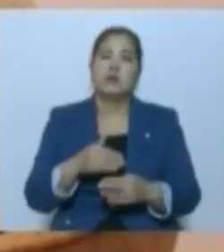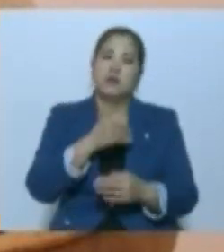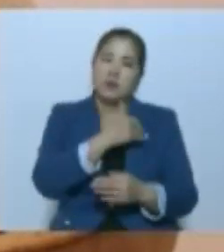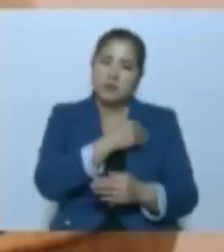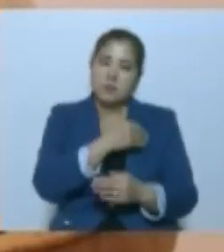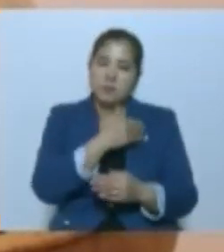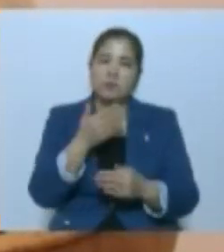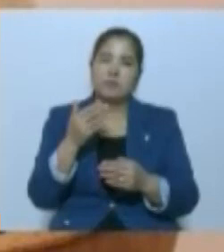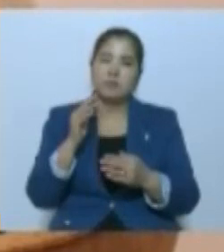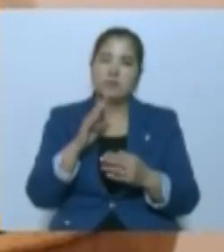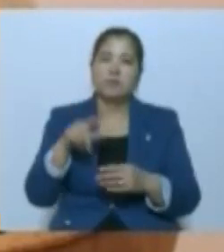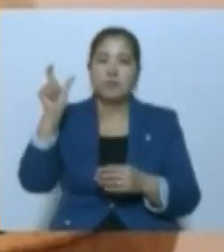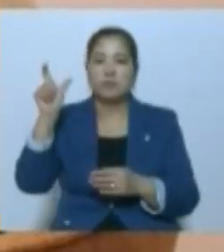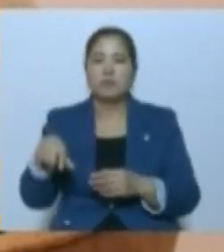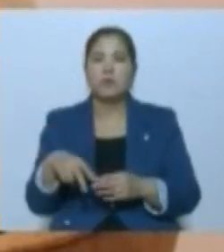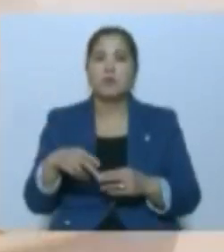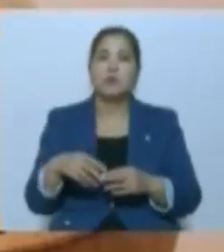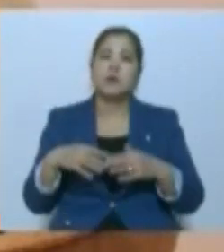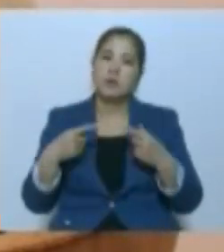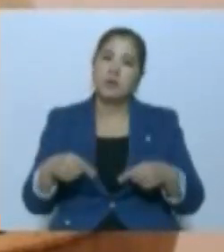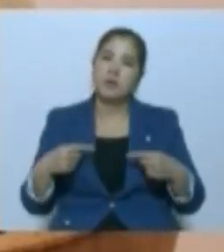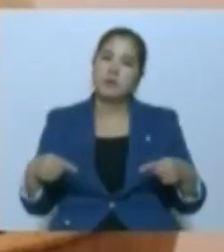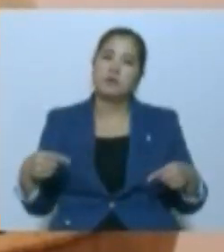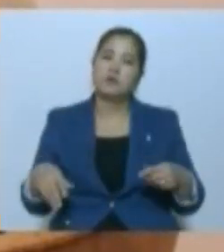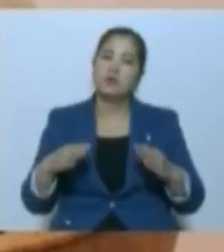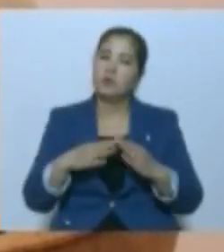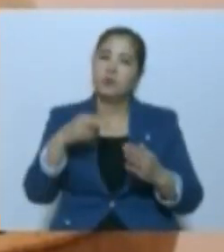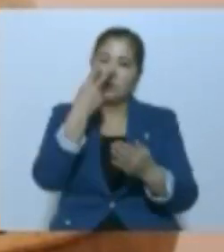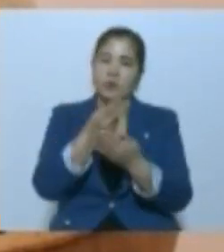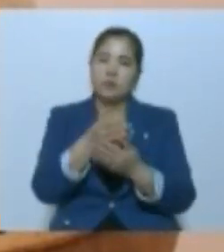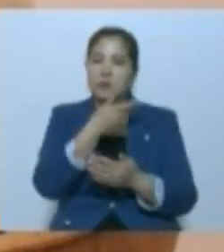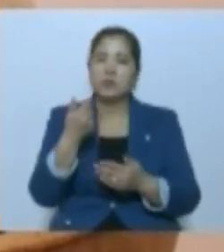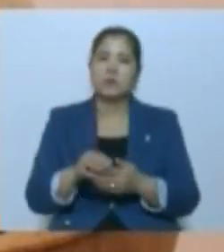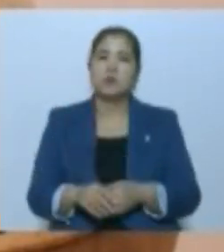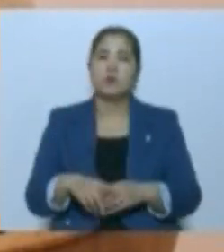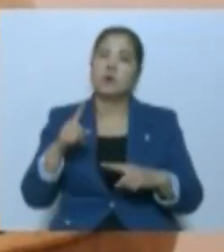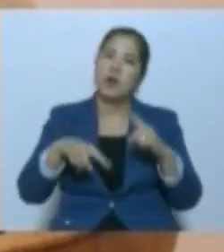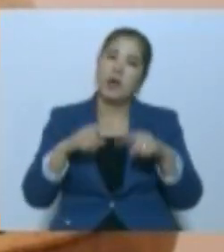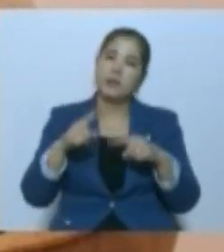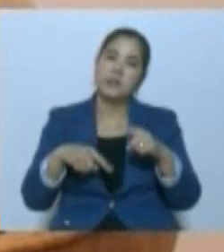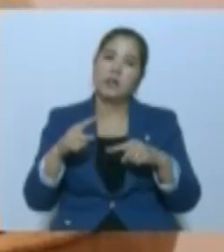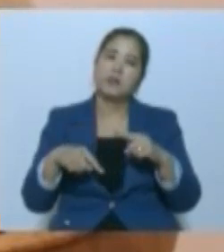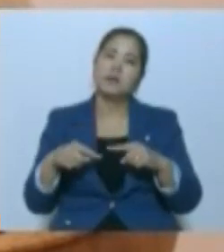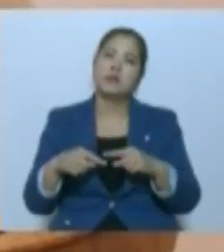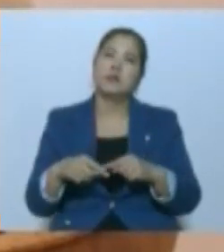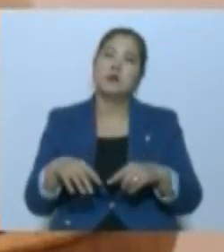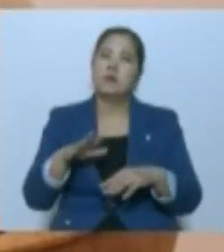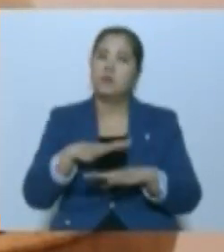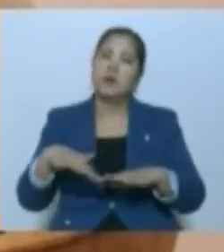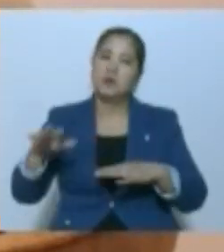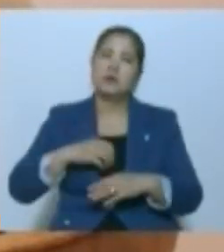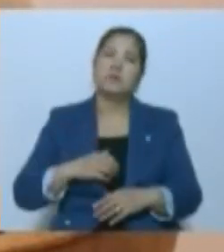адам. Қаншама ұйқысыздық үй көрмейсің, көп туысқандарым бәрі зардап